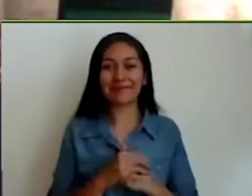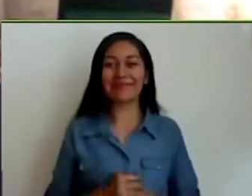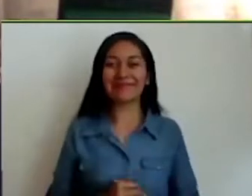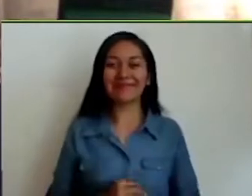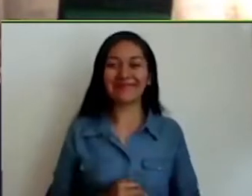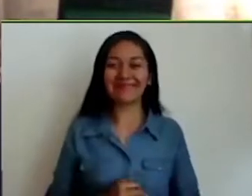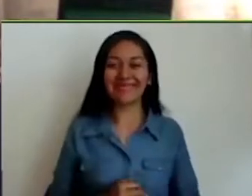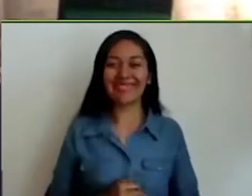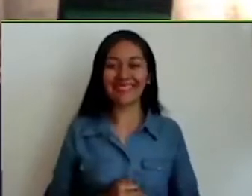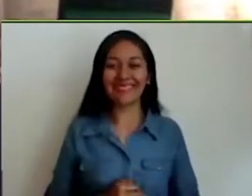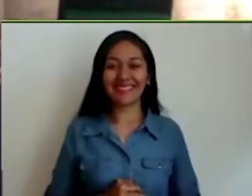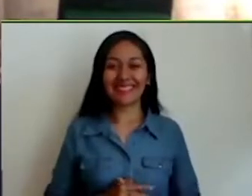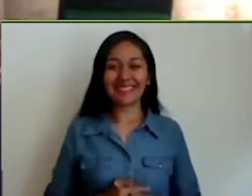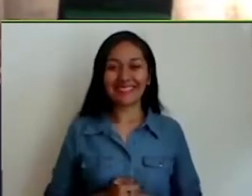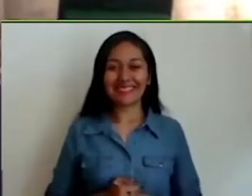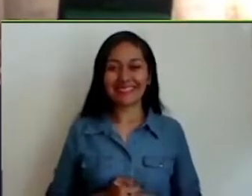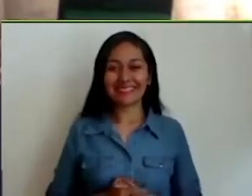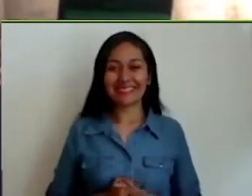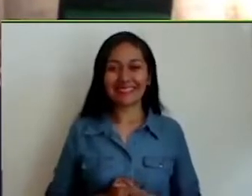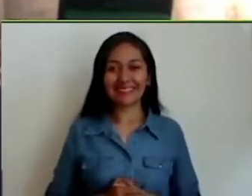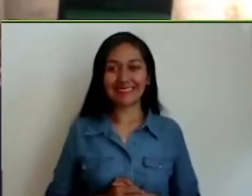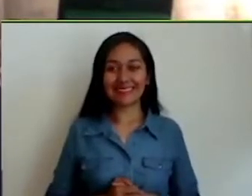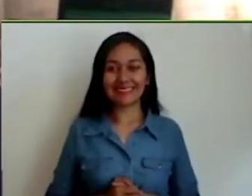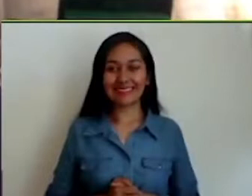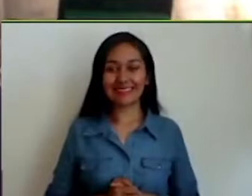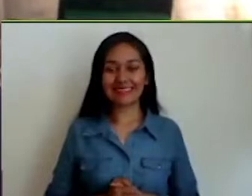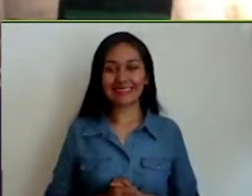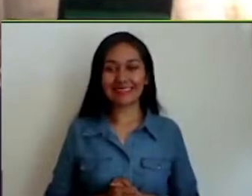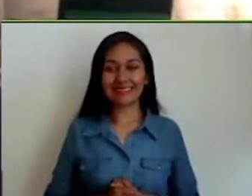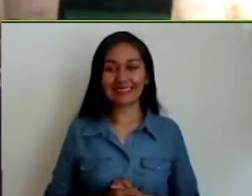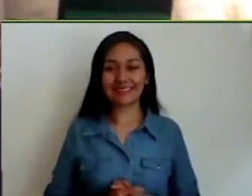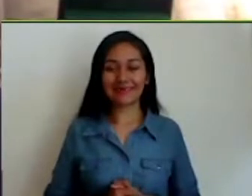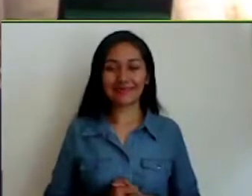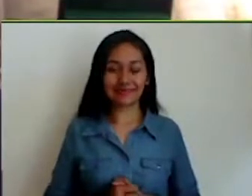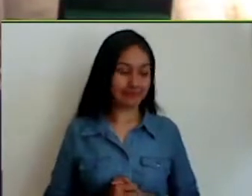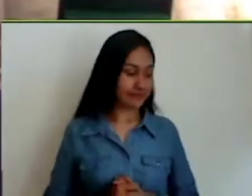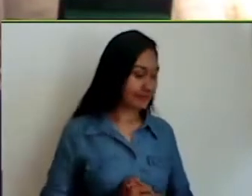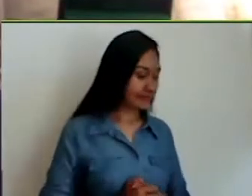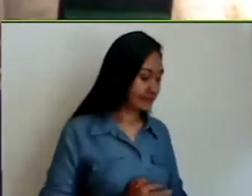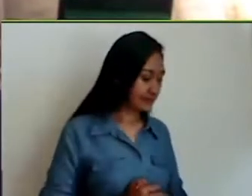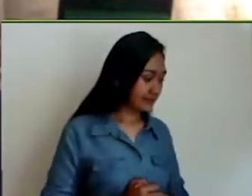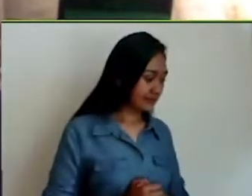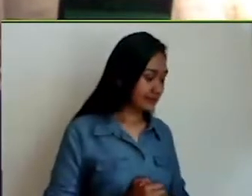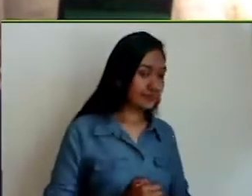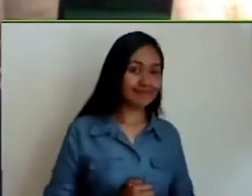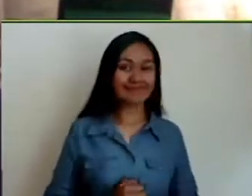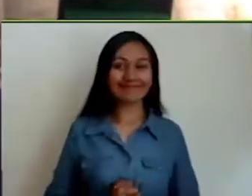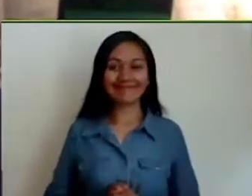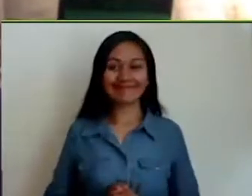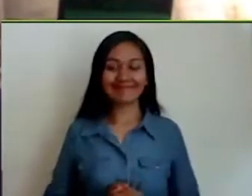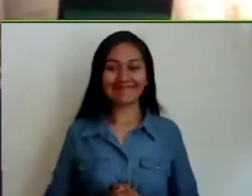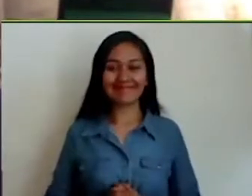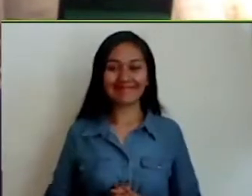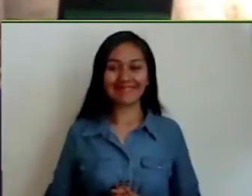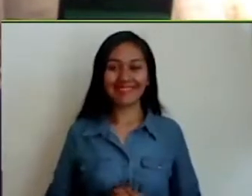noi fortunatamente dopo Jenner 1798 rispetto ai nostri antenati abbiamo